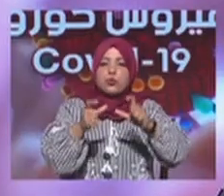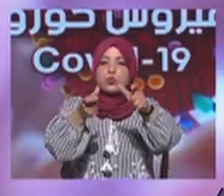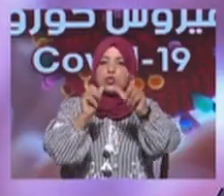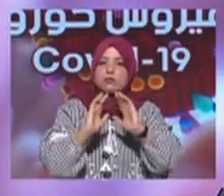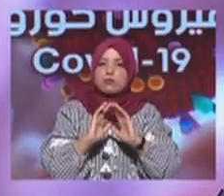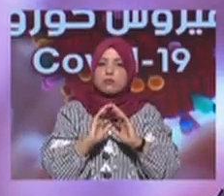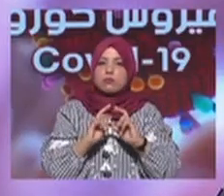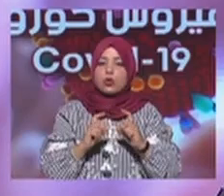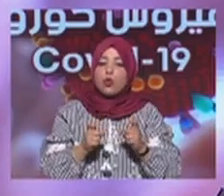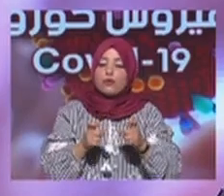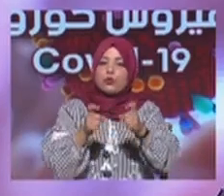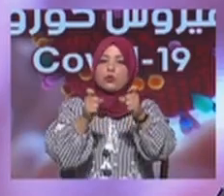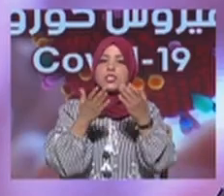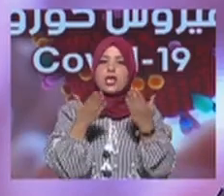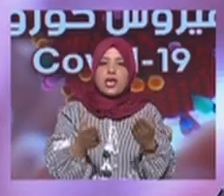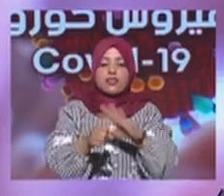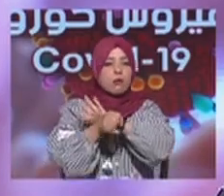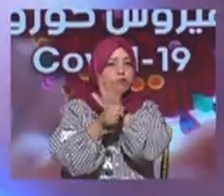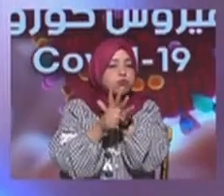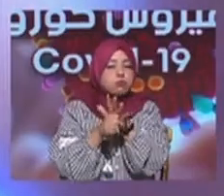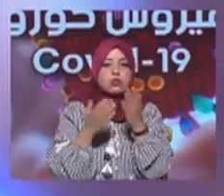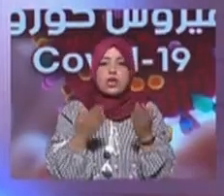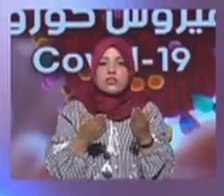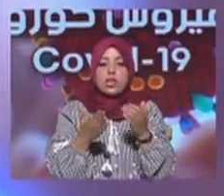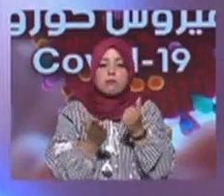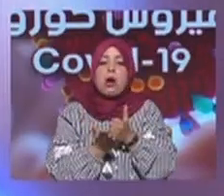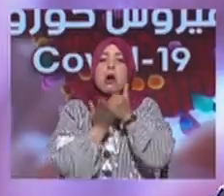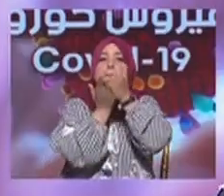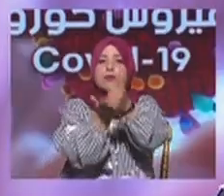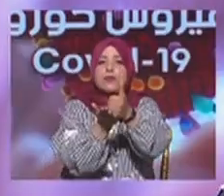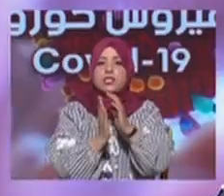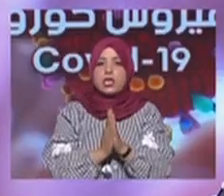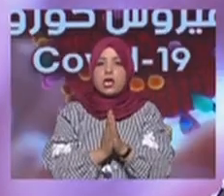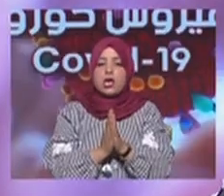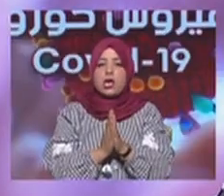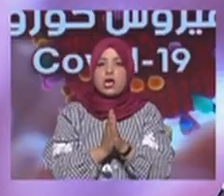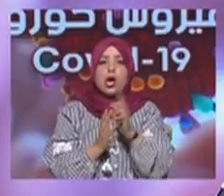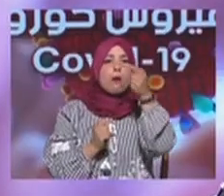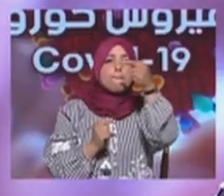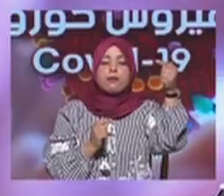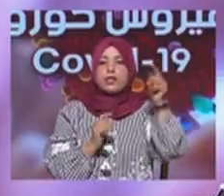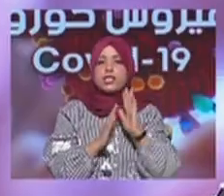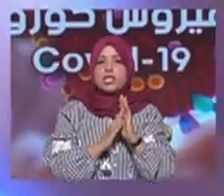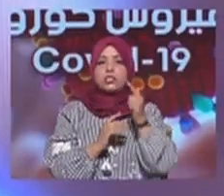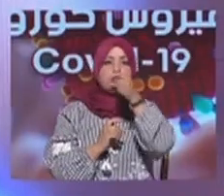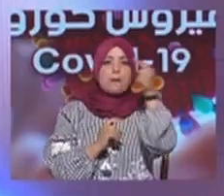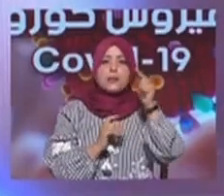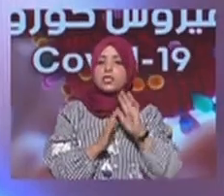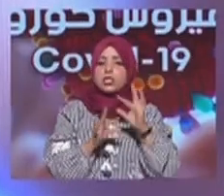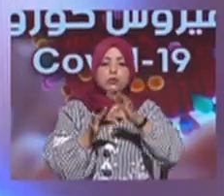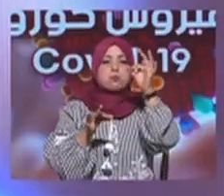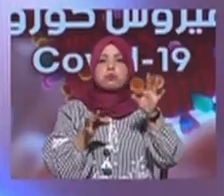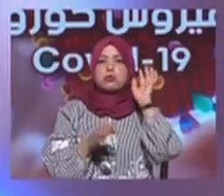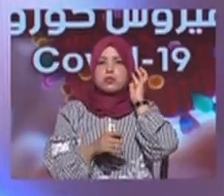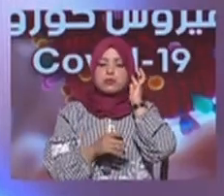بحد لازمك تعرف توت سويت اللي هو حامل يعاونك. اما اذا كانك الحد هذاك يطلع نيجاتيف شنو تعمل؟ اسكو فما بوسيبيليتي باش تعاود له؟ لازم تعمل بي سي ار مش